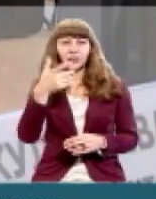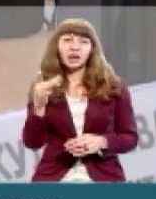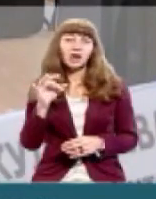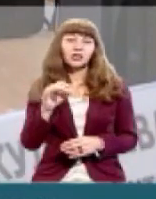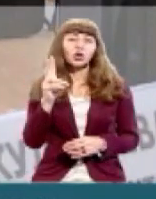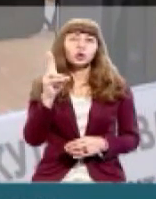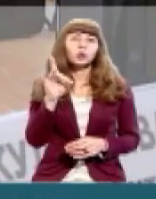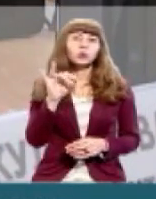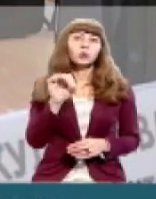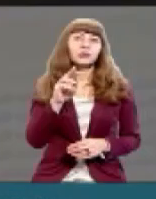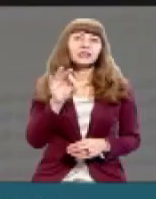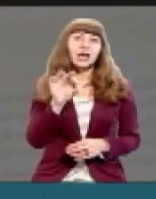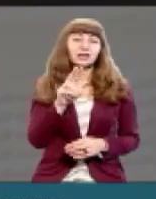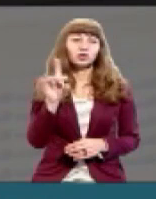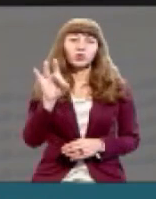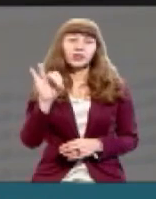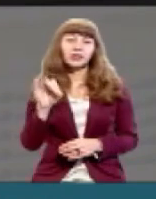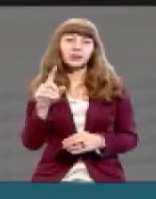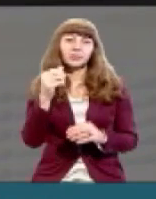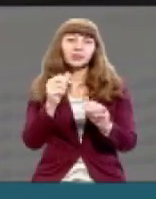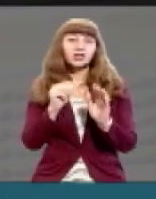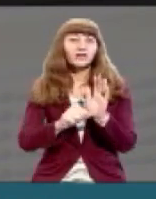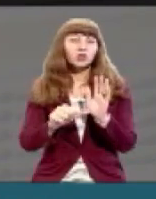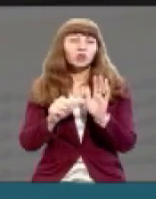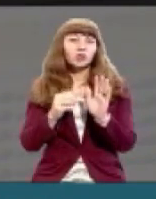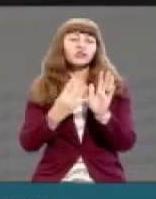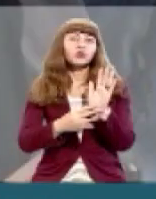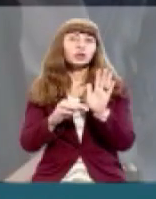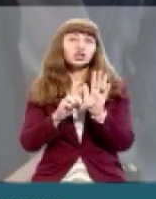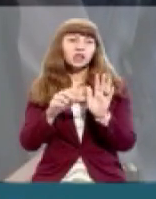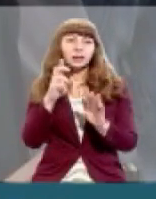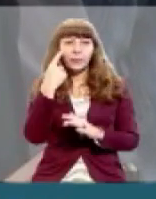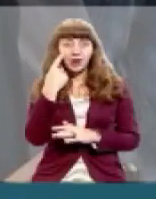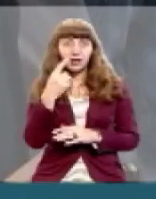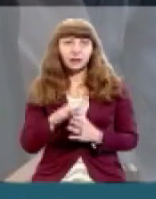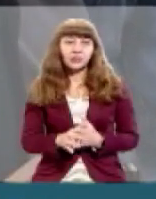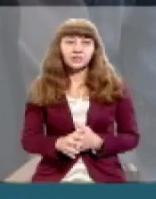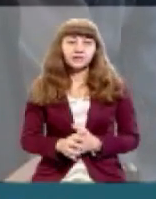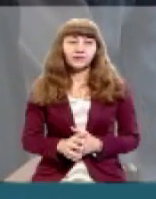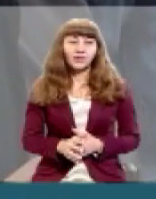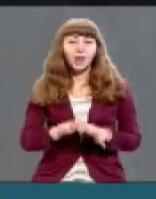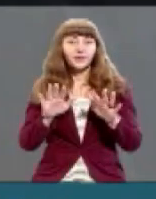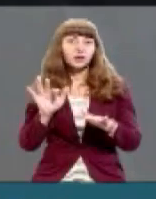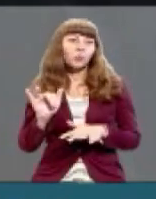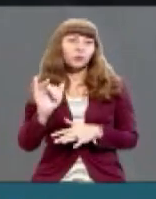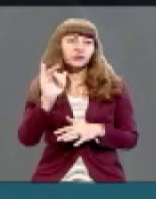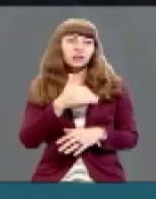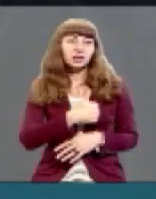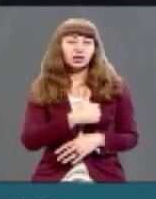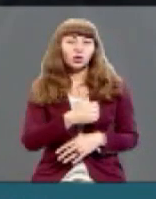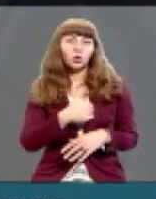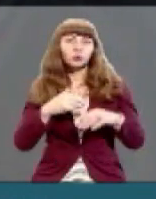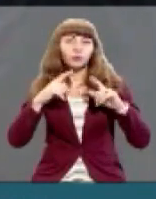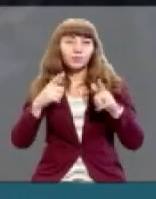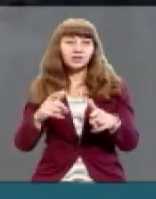алған. Өңірлік университет туралы тек жақсы пікірлер естіген. Сондықтан аймақтың оқу орнына түсуді жөн көрген. Дамуға жақсы мүмкіндік, сапалы білім алуға